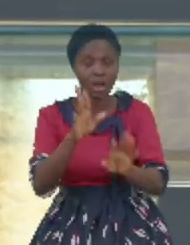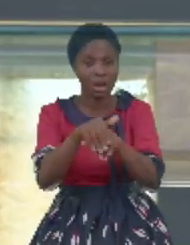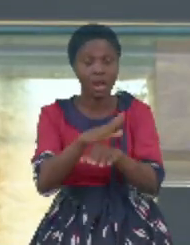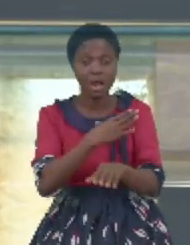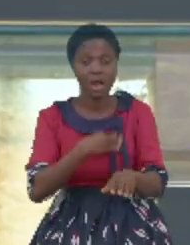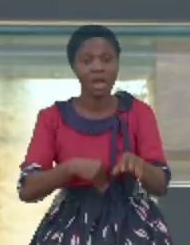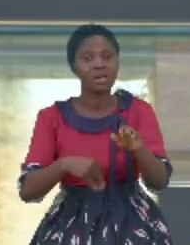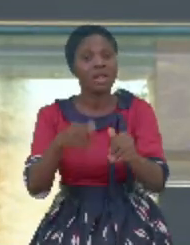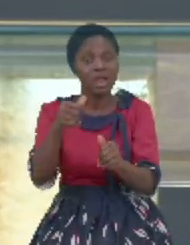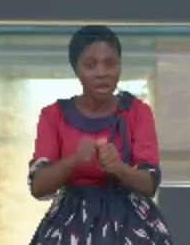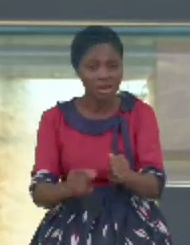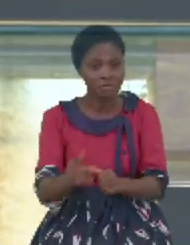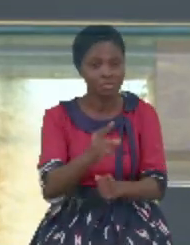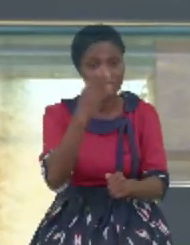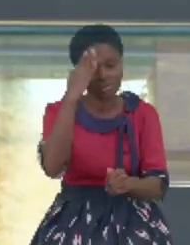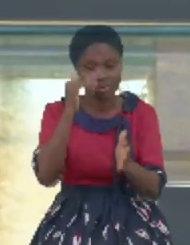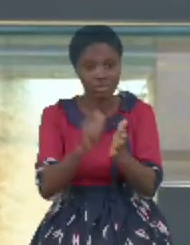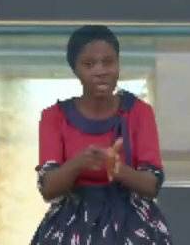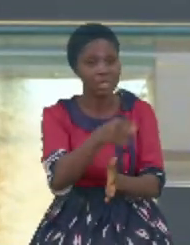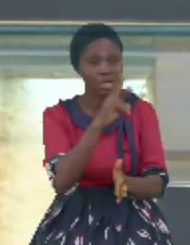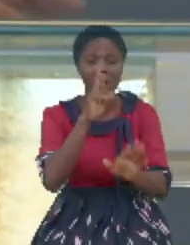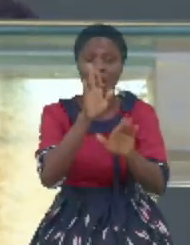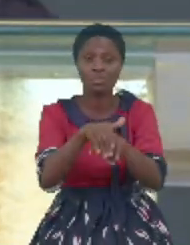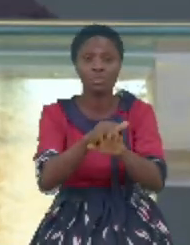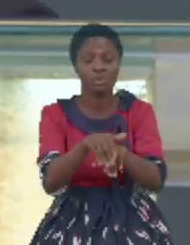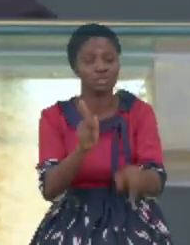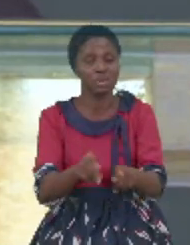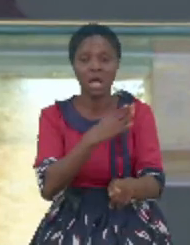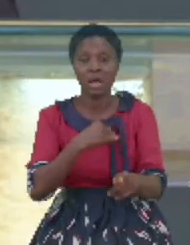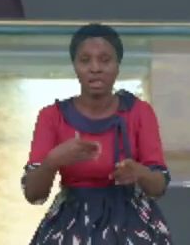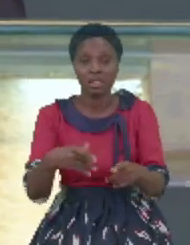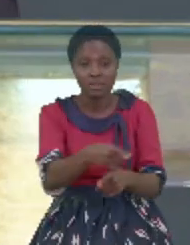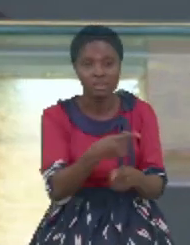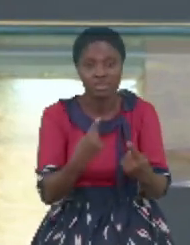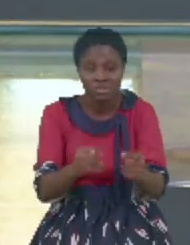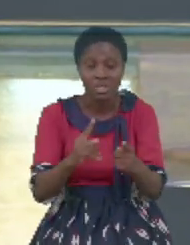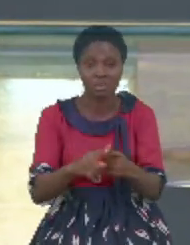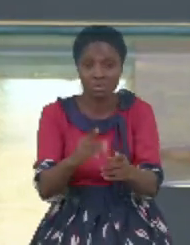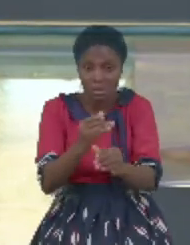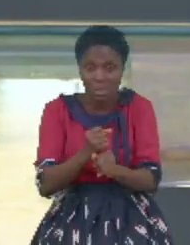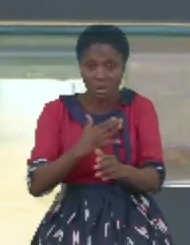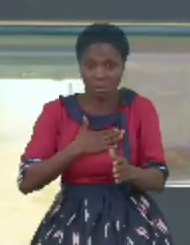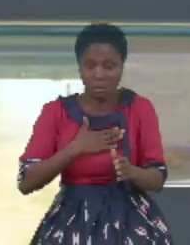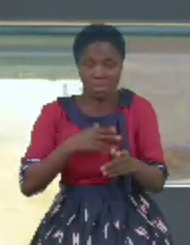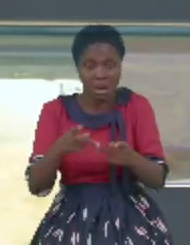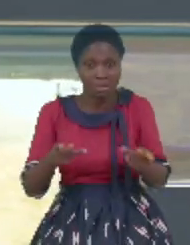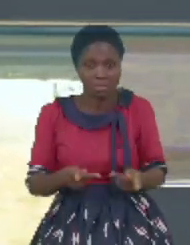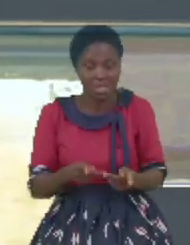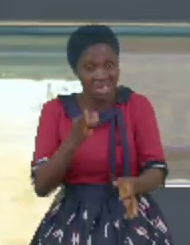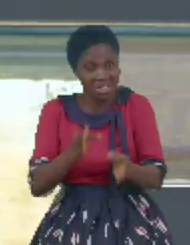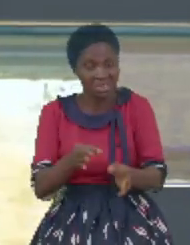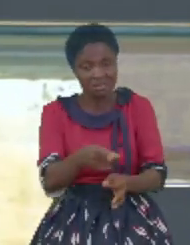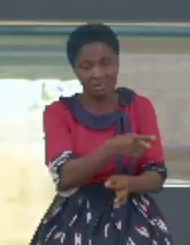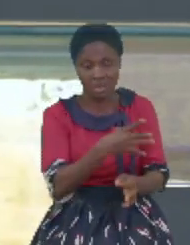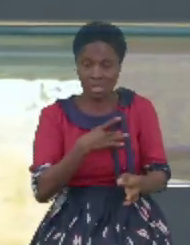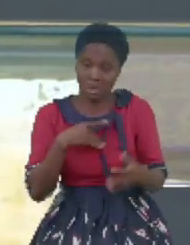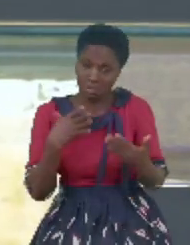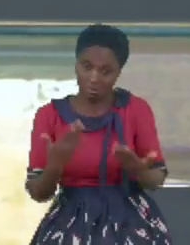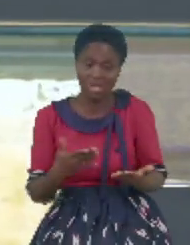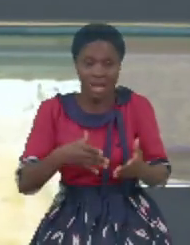le monde sait qu'ils sont hypocrites, ils veulent prendre ma place, d'accord. S'ils veulent prendre ma place, qu'ils prennent ma